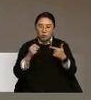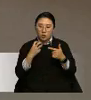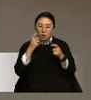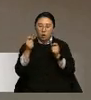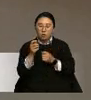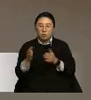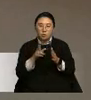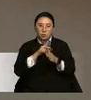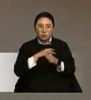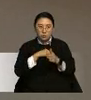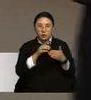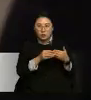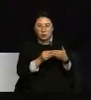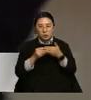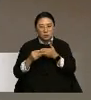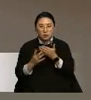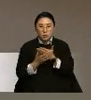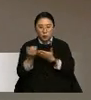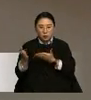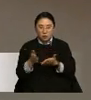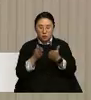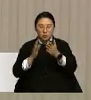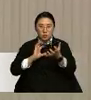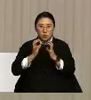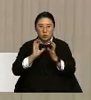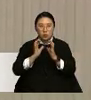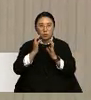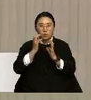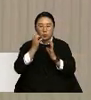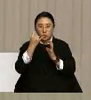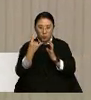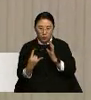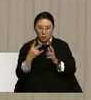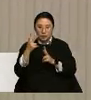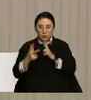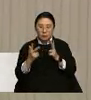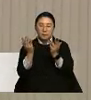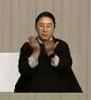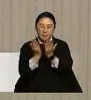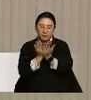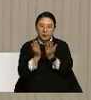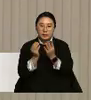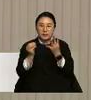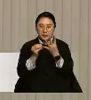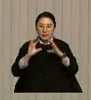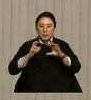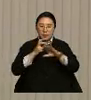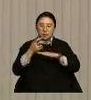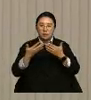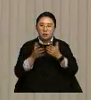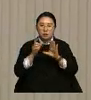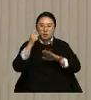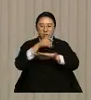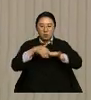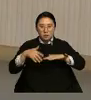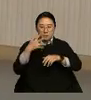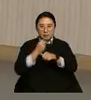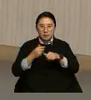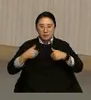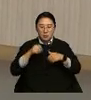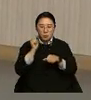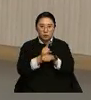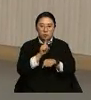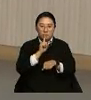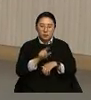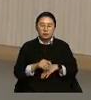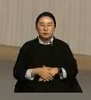경기도와 도의회 주관으로 통일로선 정책 토론회를 여는 등 사업 당위성과 제 4차 국가철도망 구축계획 반영 필요성